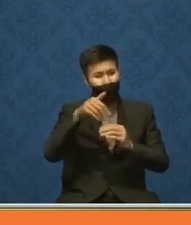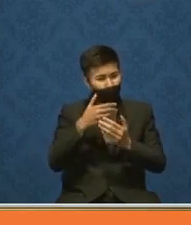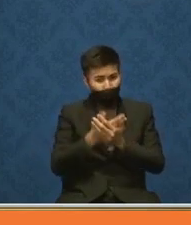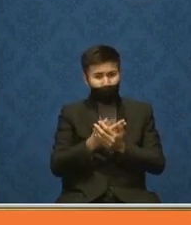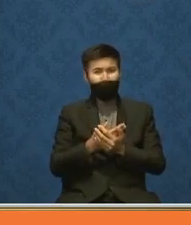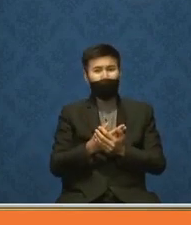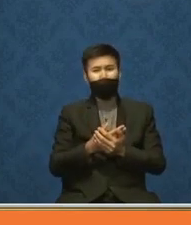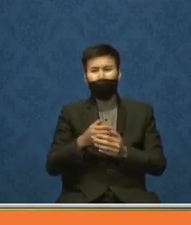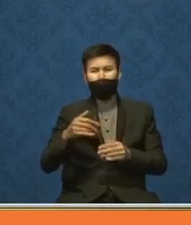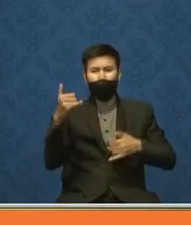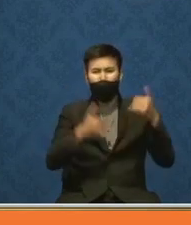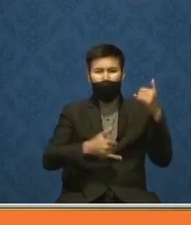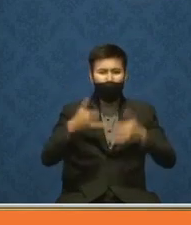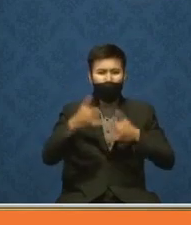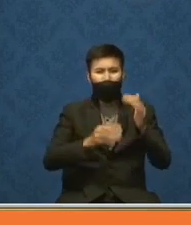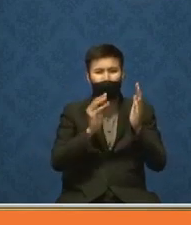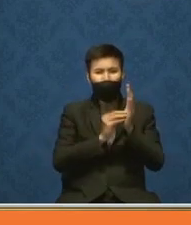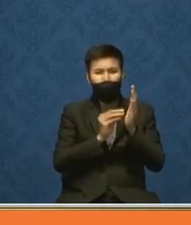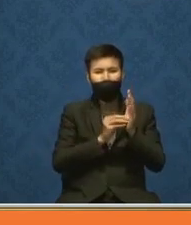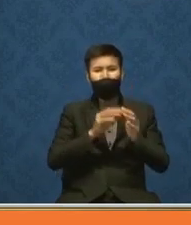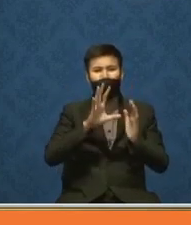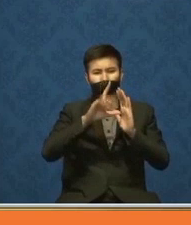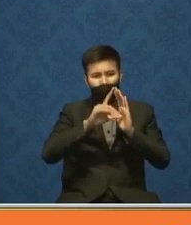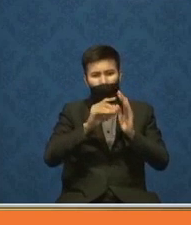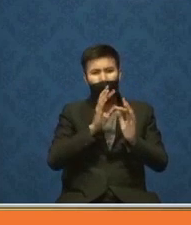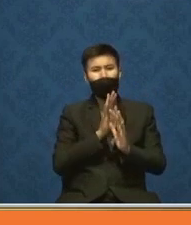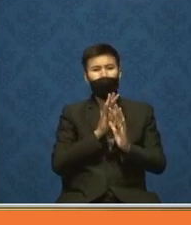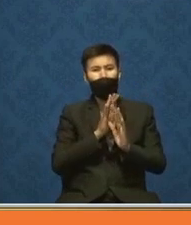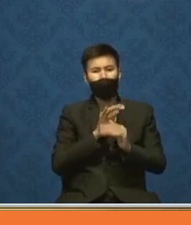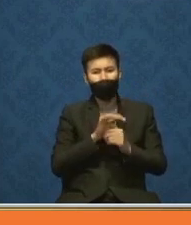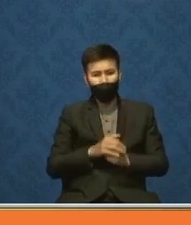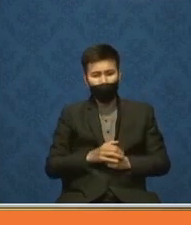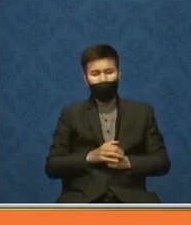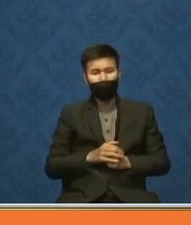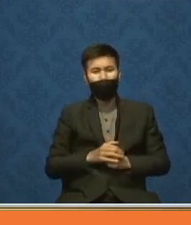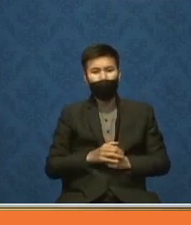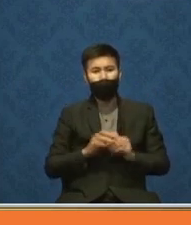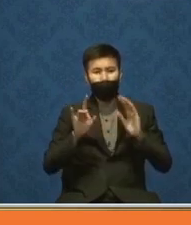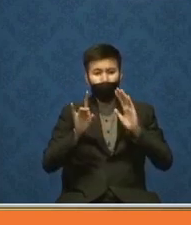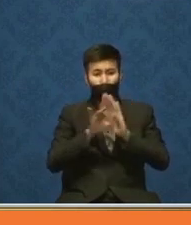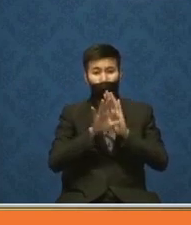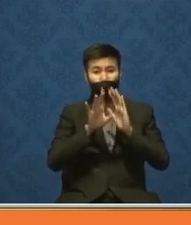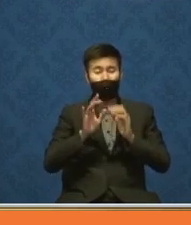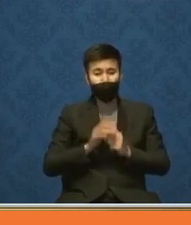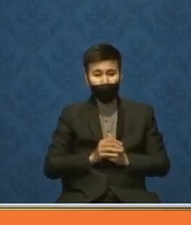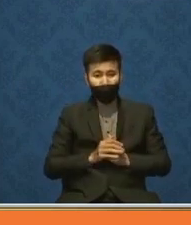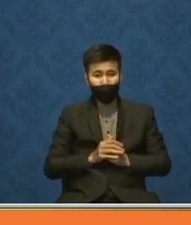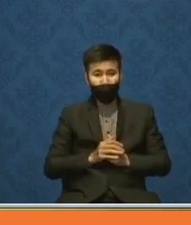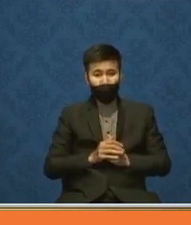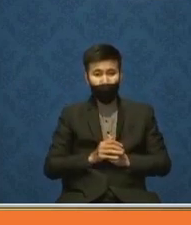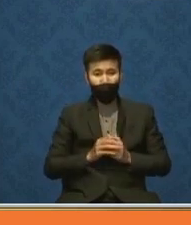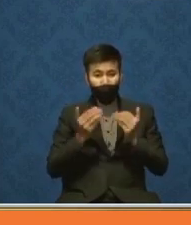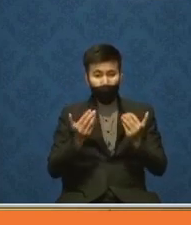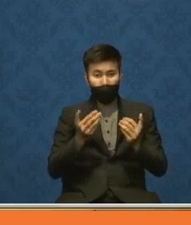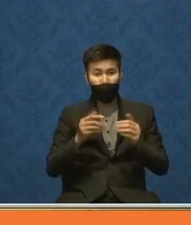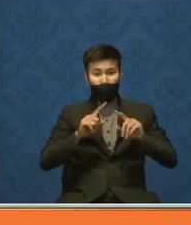กตัวแย่งงานกันที่กรุงเทพชลบุรีและระยองอีกต่อไปครับประเด็นสุดท้ายครับบางทีความแตกต่างที่สำคัญที่